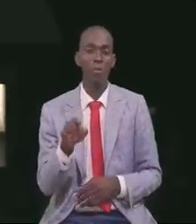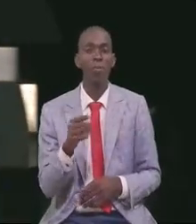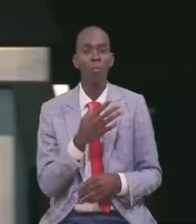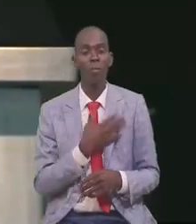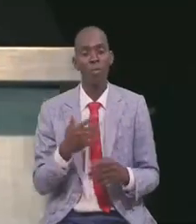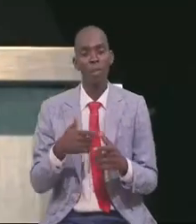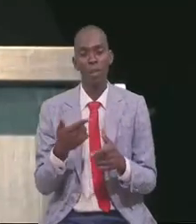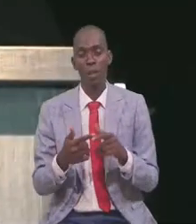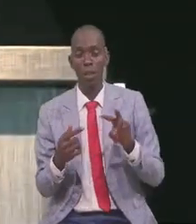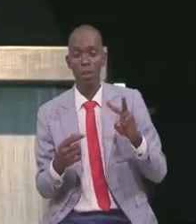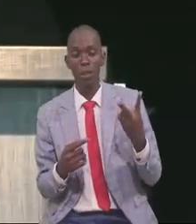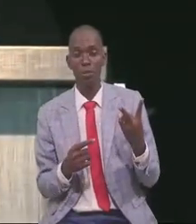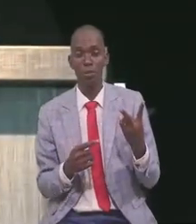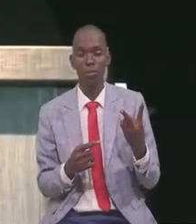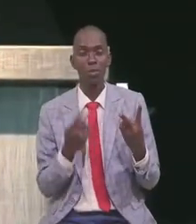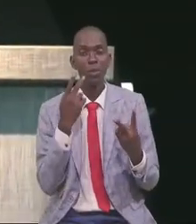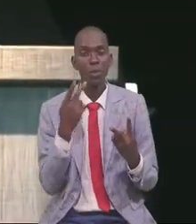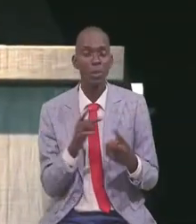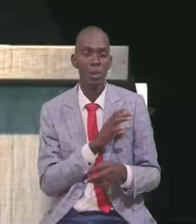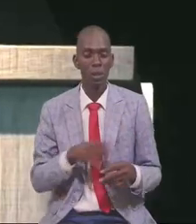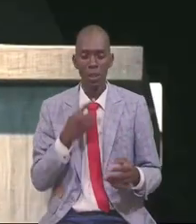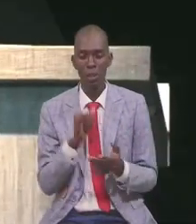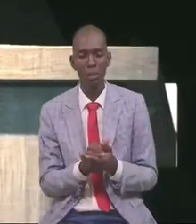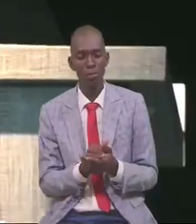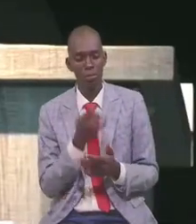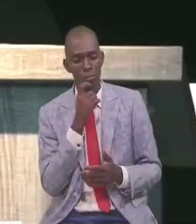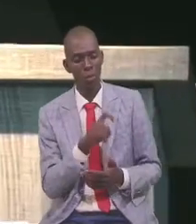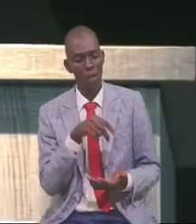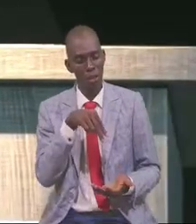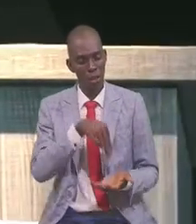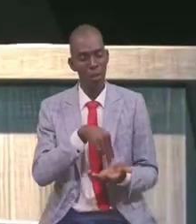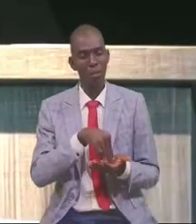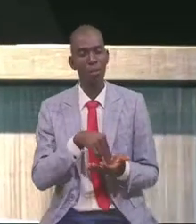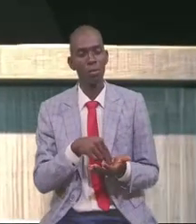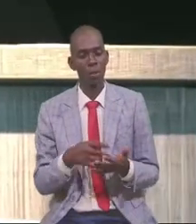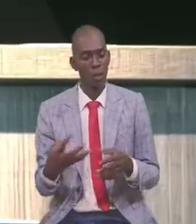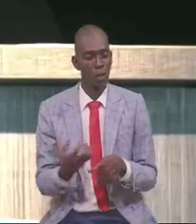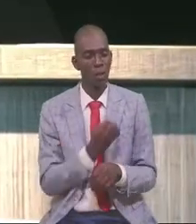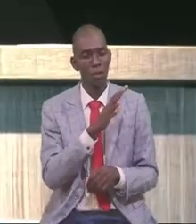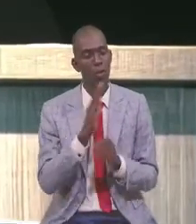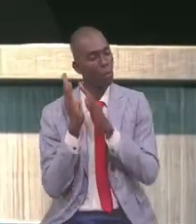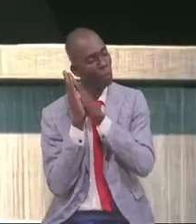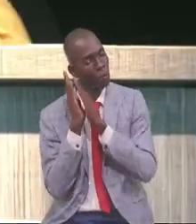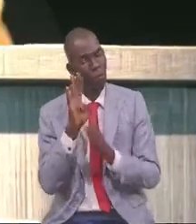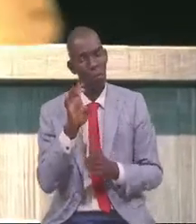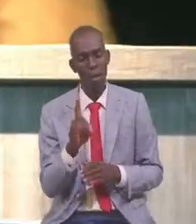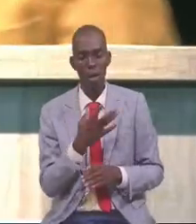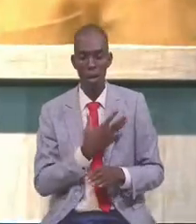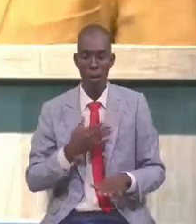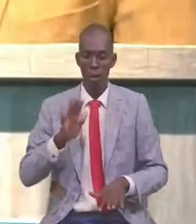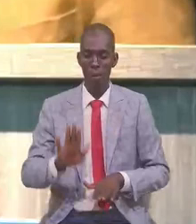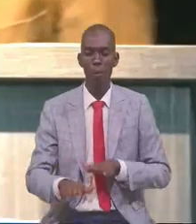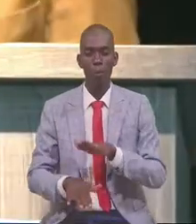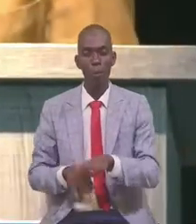en deuxième lieu, il a dit, lève-toi, prends ton lit et marche. Et